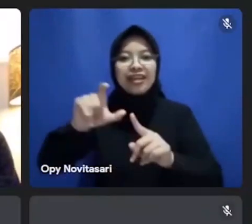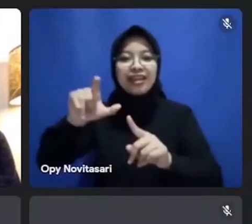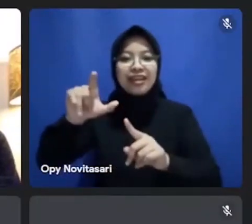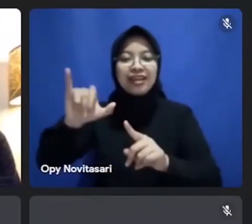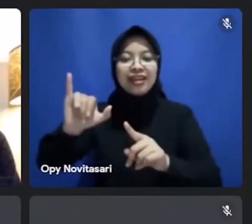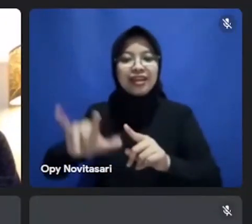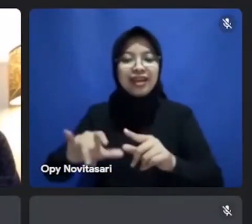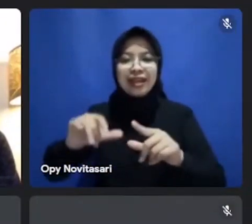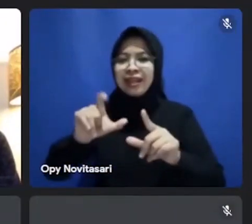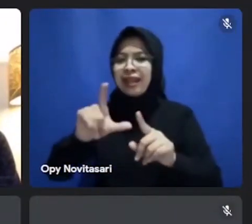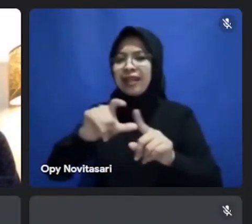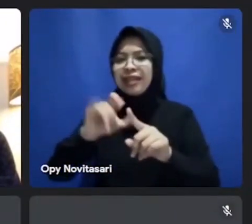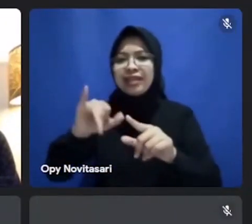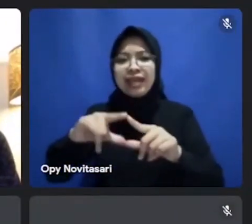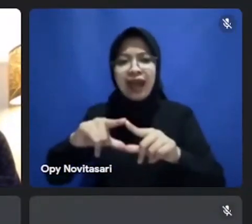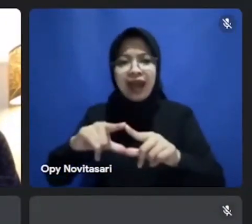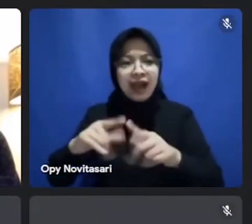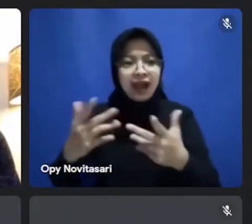ya